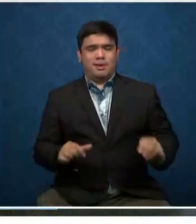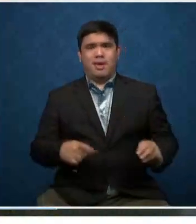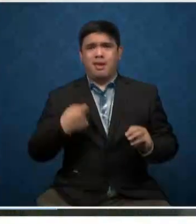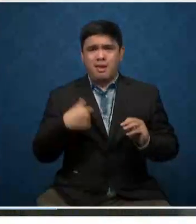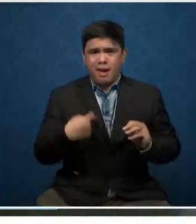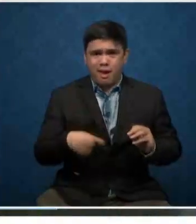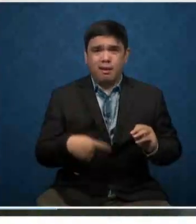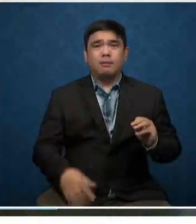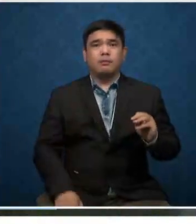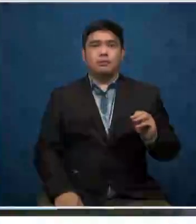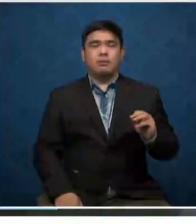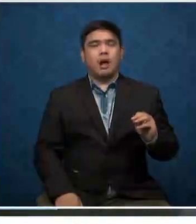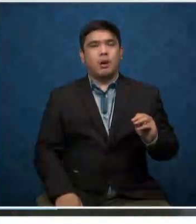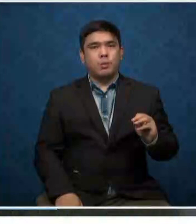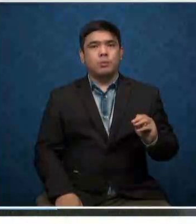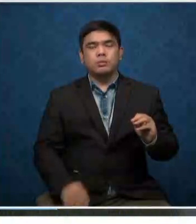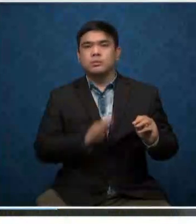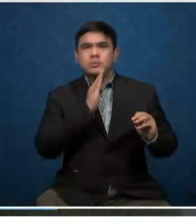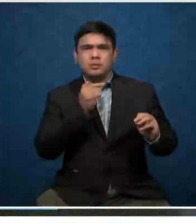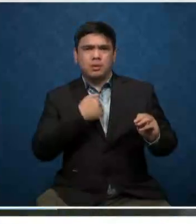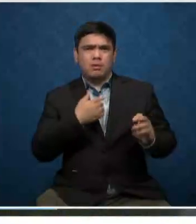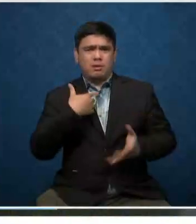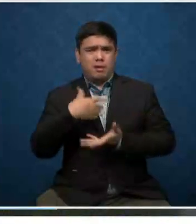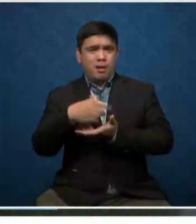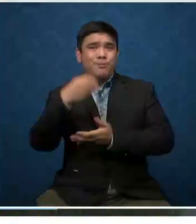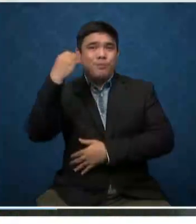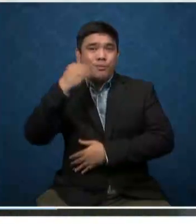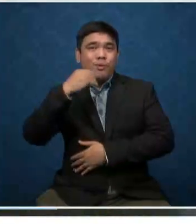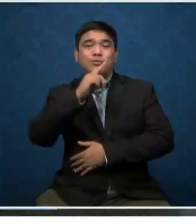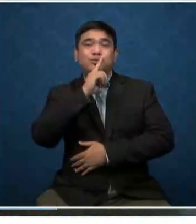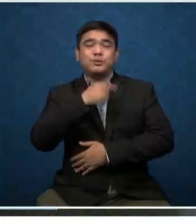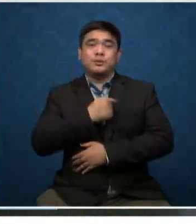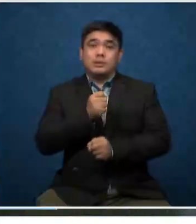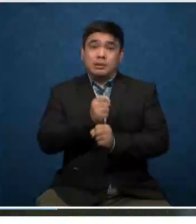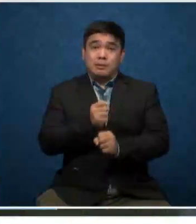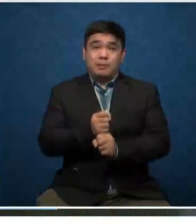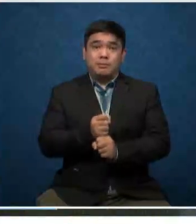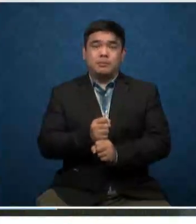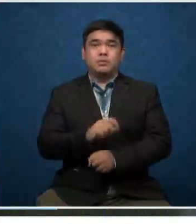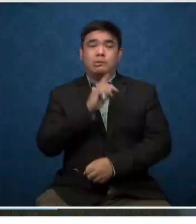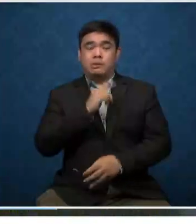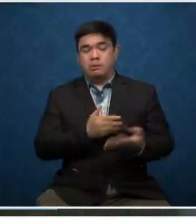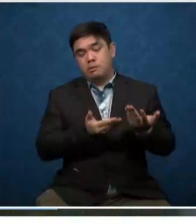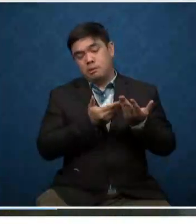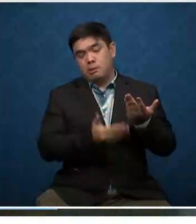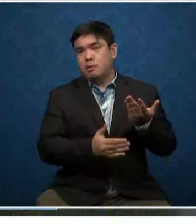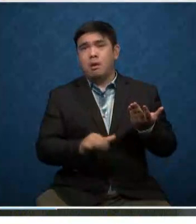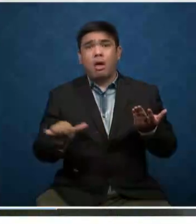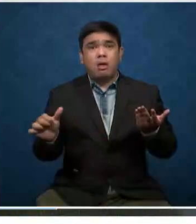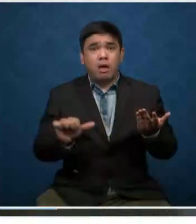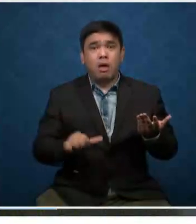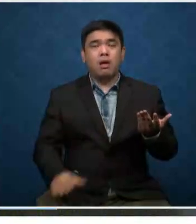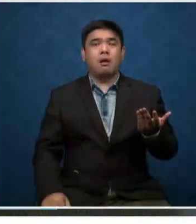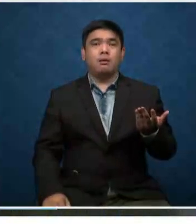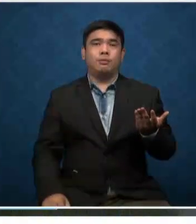ยากเราก็พูดกันตลอดเวลาว่าในกรณีที่ถ้าจะแก้ทั้งฉบับนะครับ